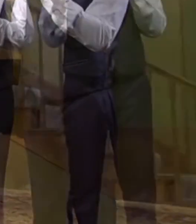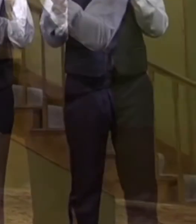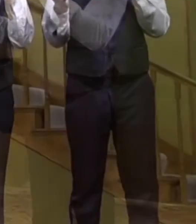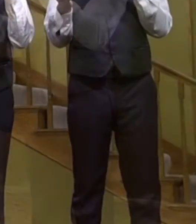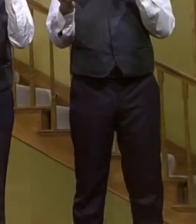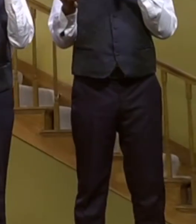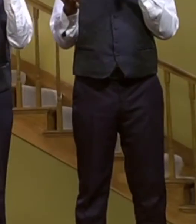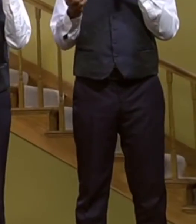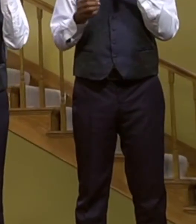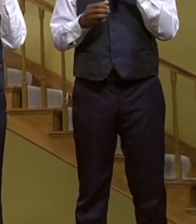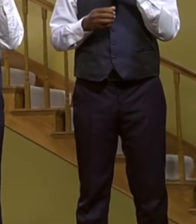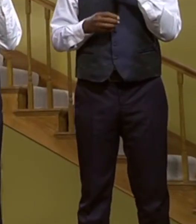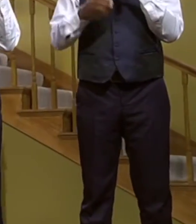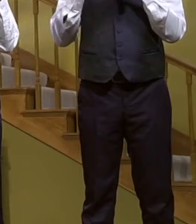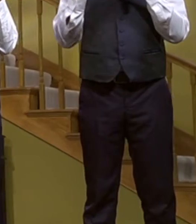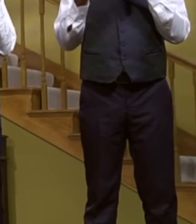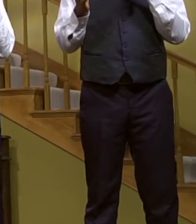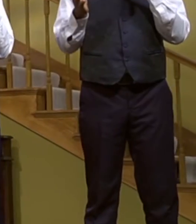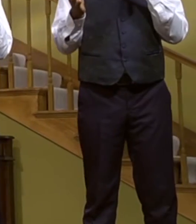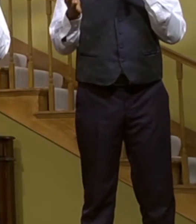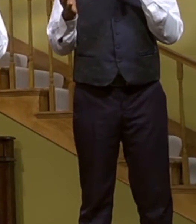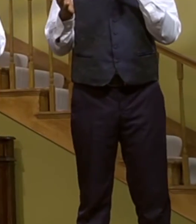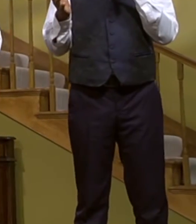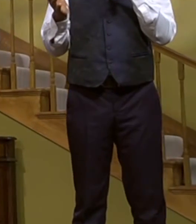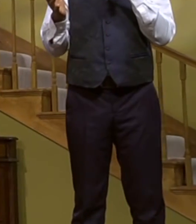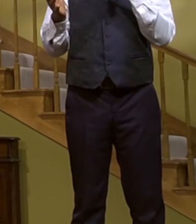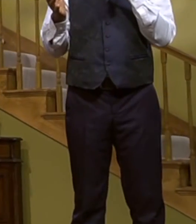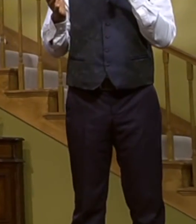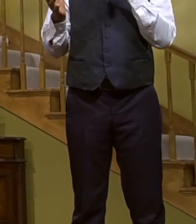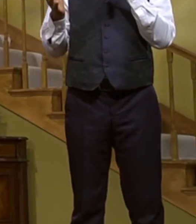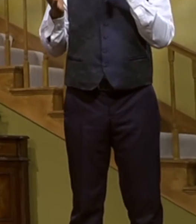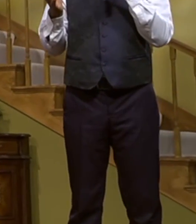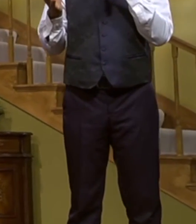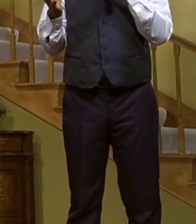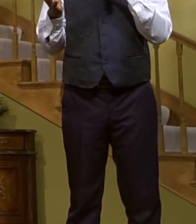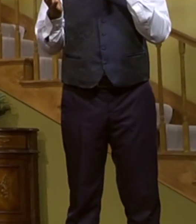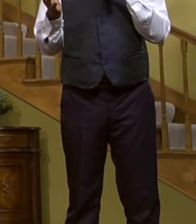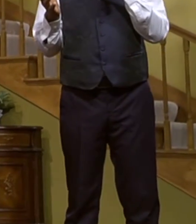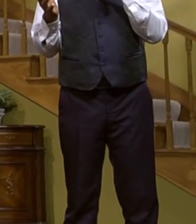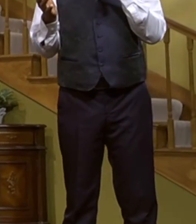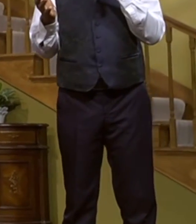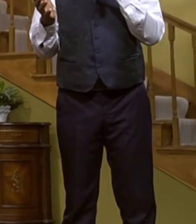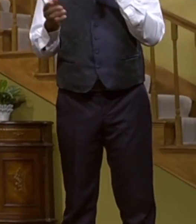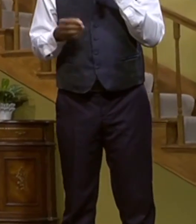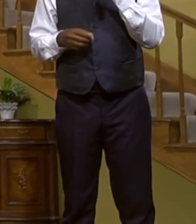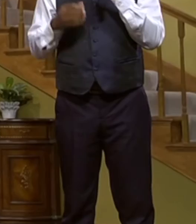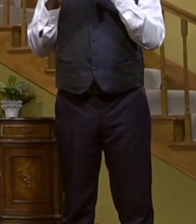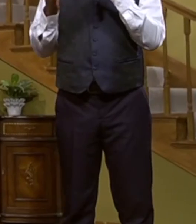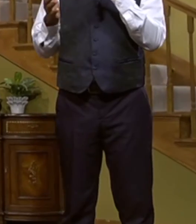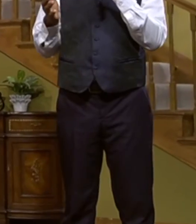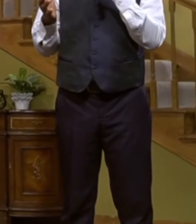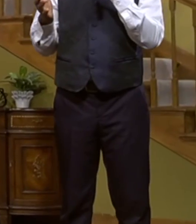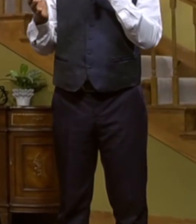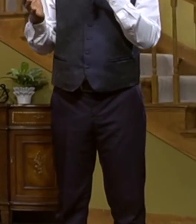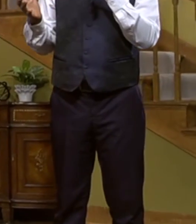vécu parmi nous. Il accomplit sur terre le plan du salut.